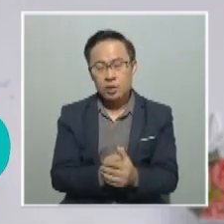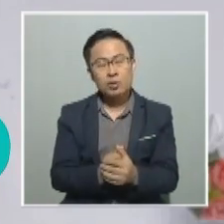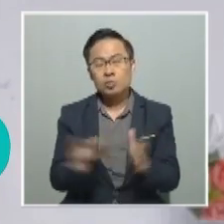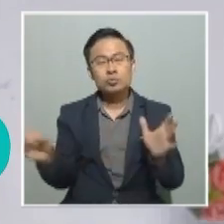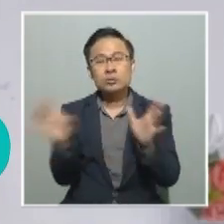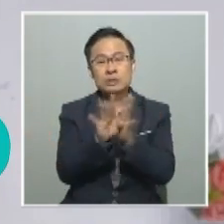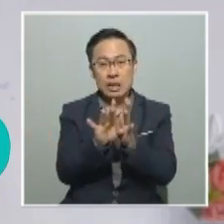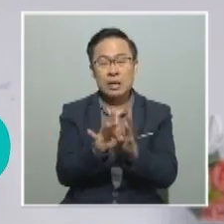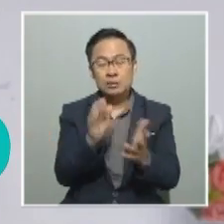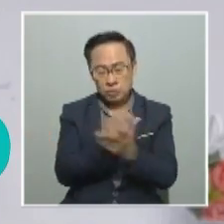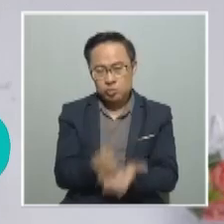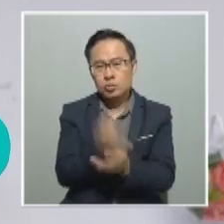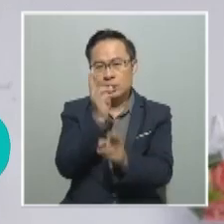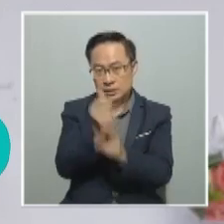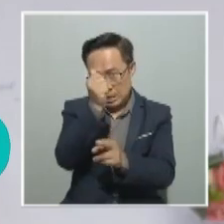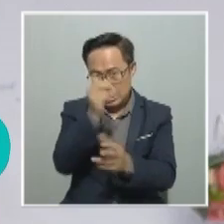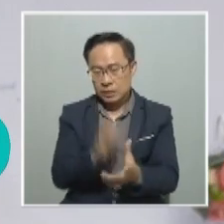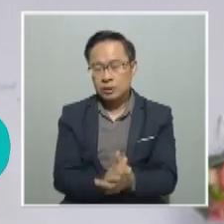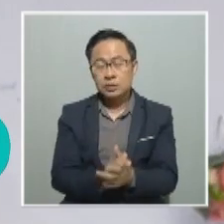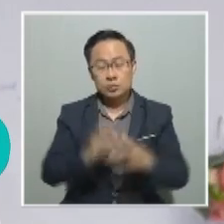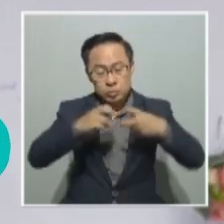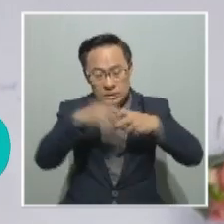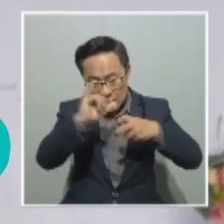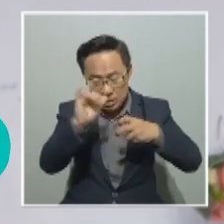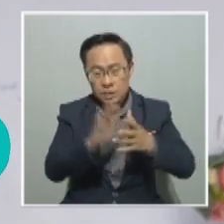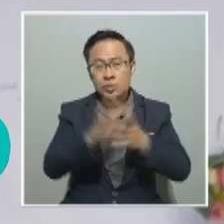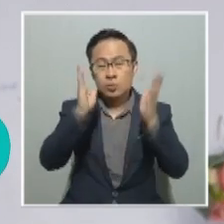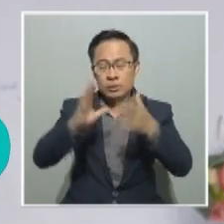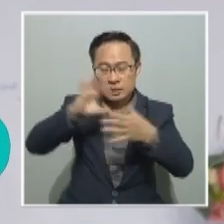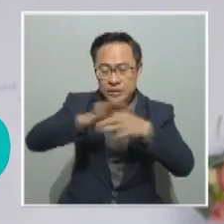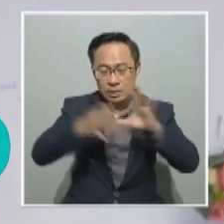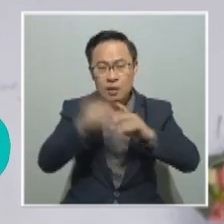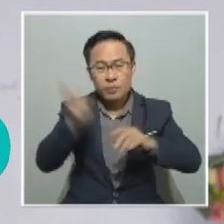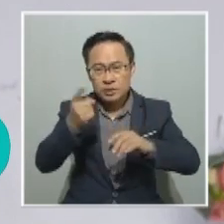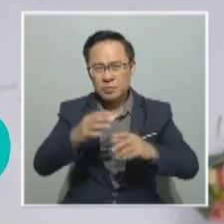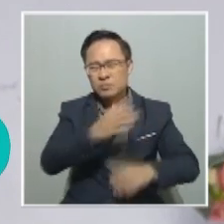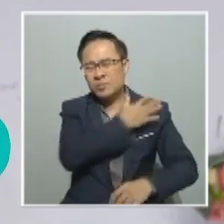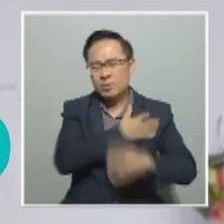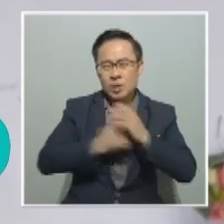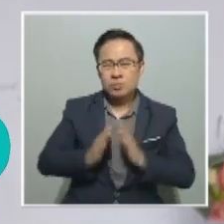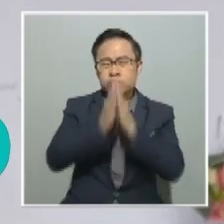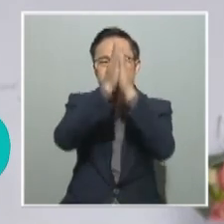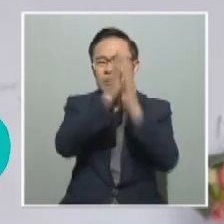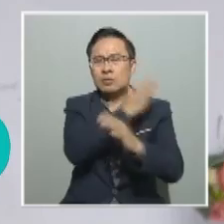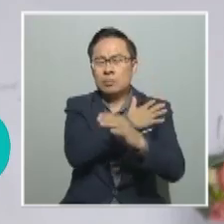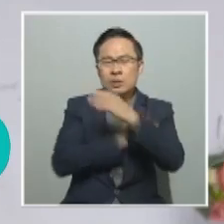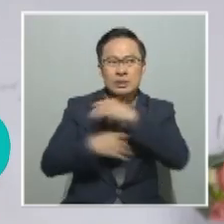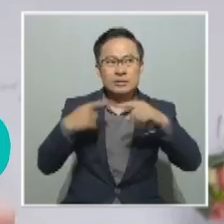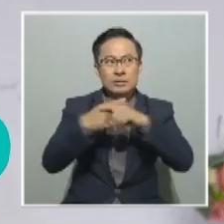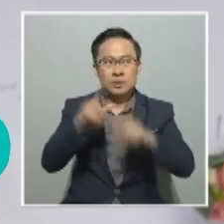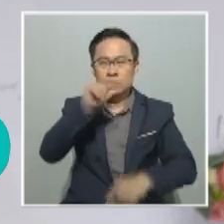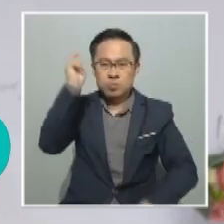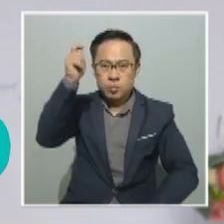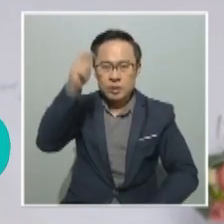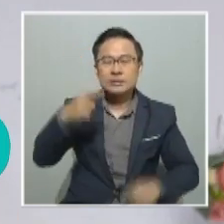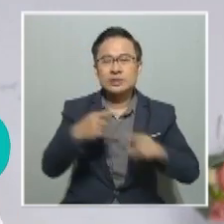ให้ติดแล้วหรือยังไม่ติดก็ทำได้นะครับสำหรับคนที่เล่นกีฬาอยู่แล้วอย่างเช่นเล่นโยคะที่รุนแรงหรือตีแบดอย่างรุน